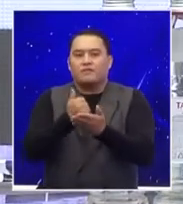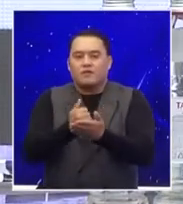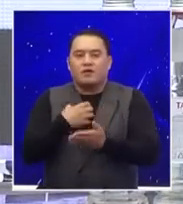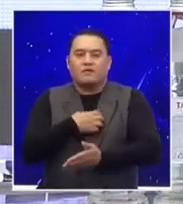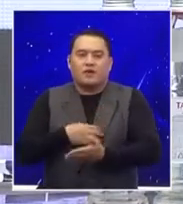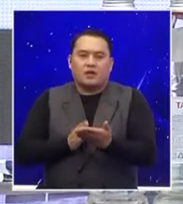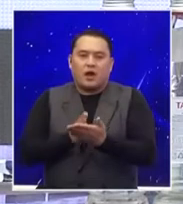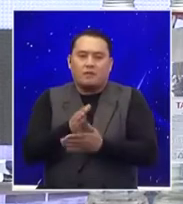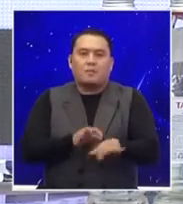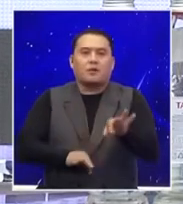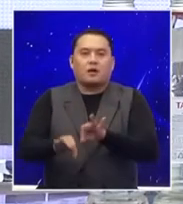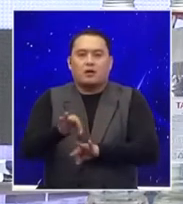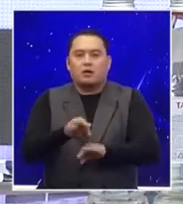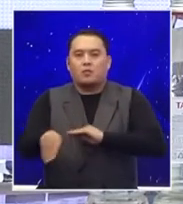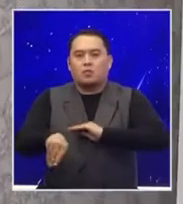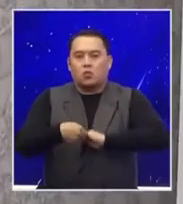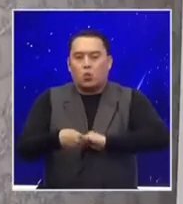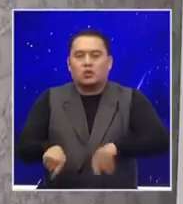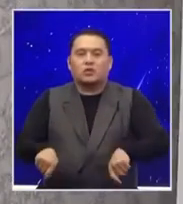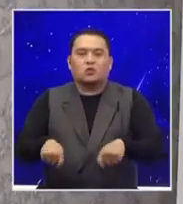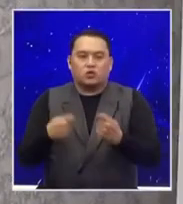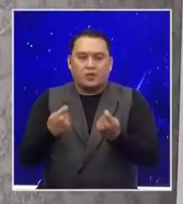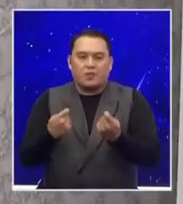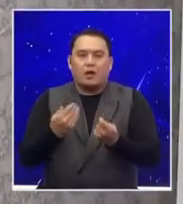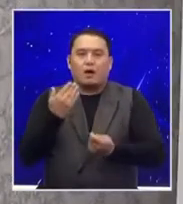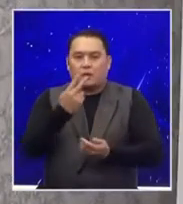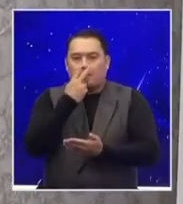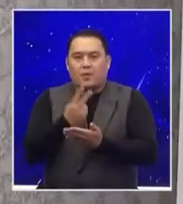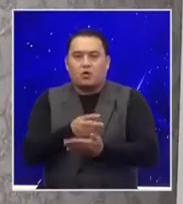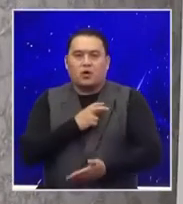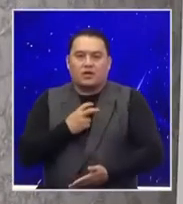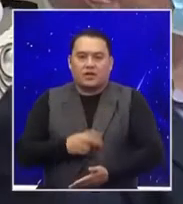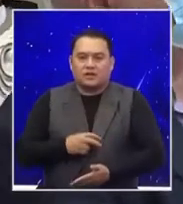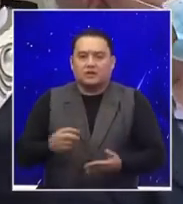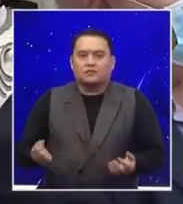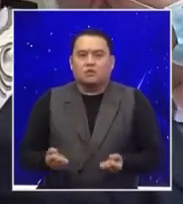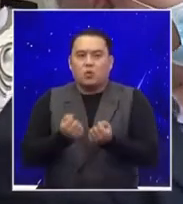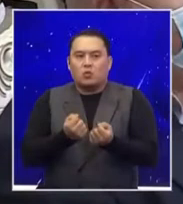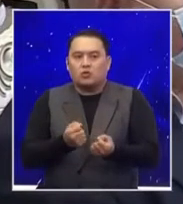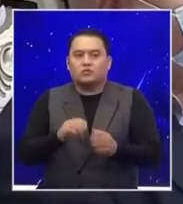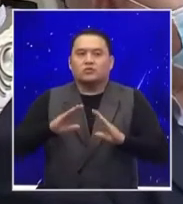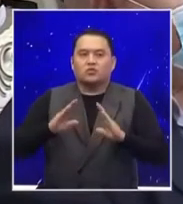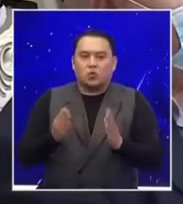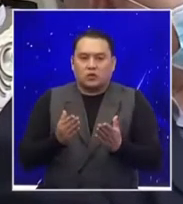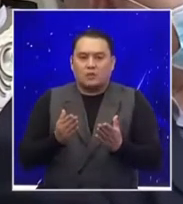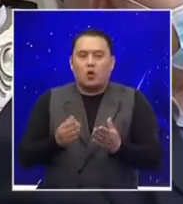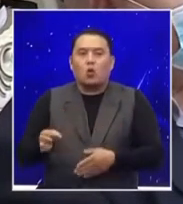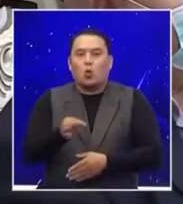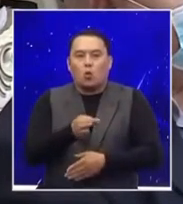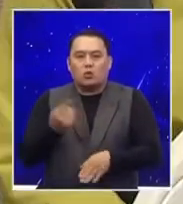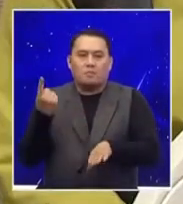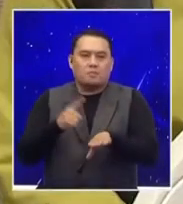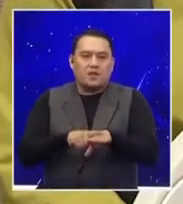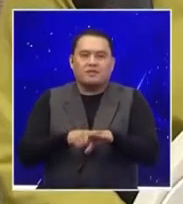проектов, направленных на профилактику коррупционных правонарушений. Они отражают риски в сферах с потенциальной коррупционной составляющей. Область одна из